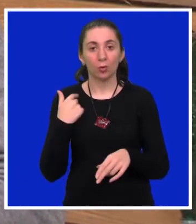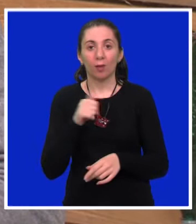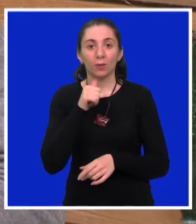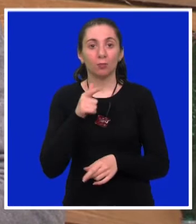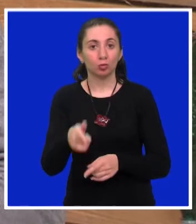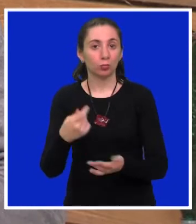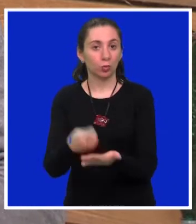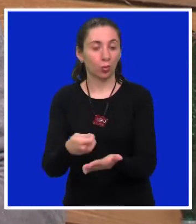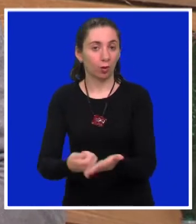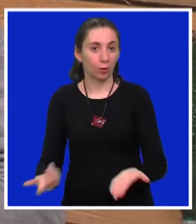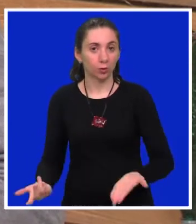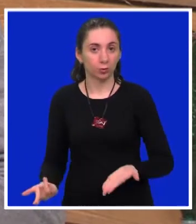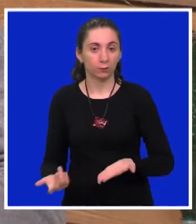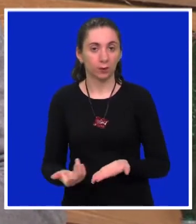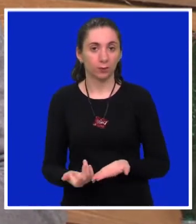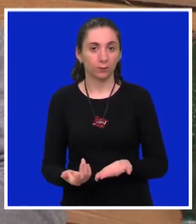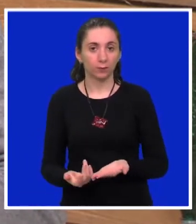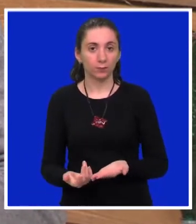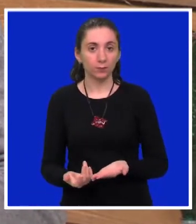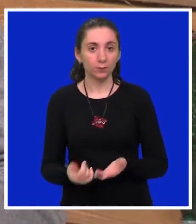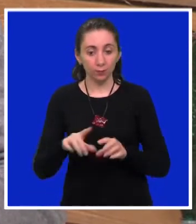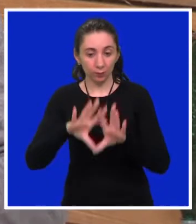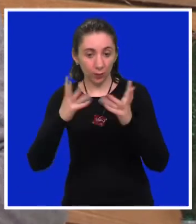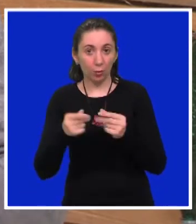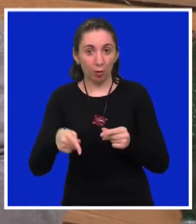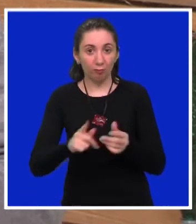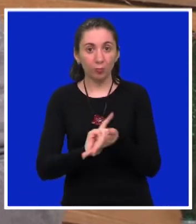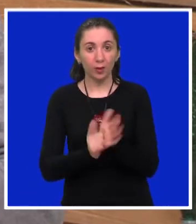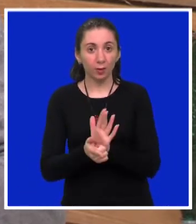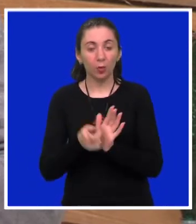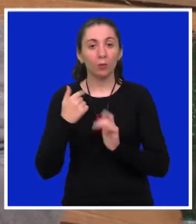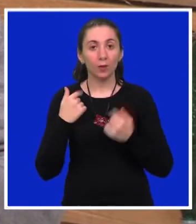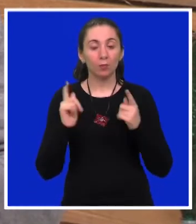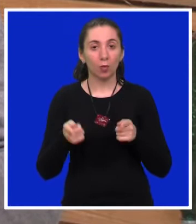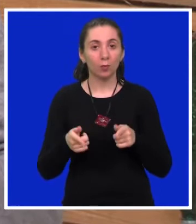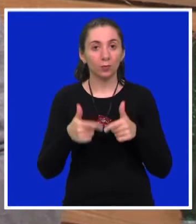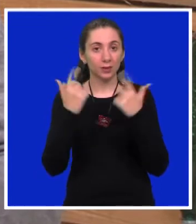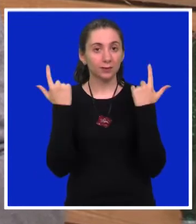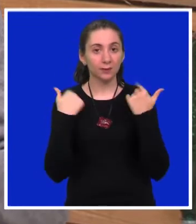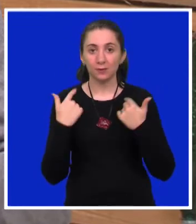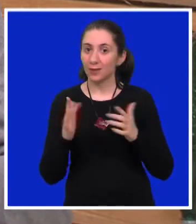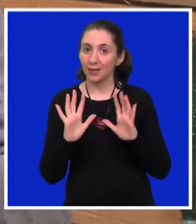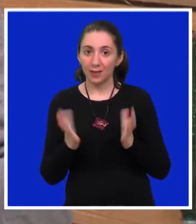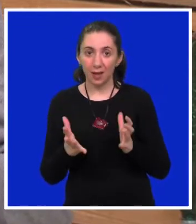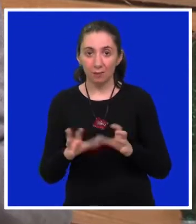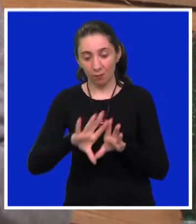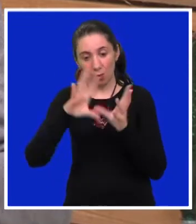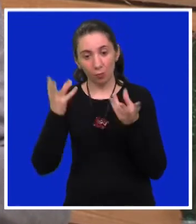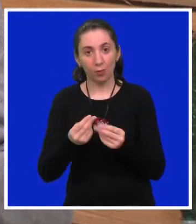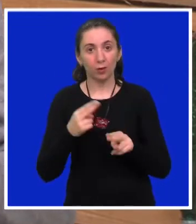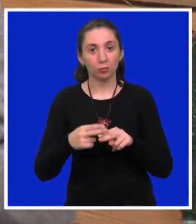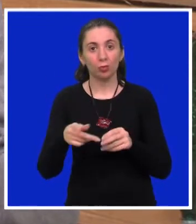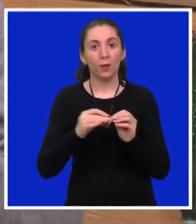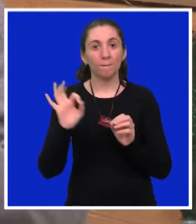biti ne možemo ni naplaćivati. Ali generalno u ovom trenutku mi moramo biti svjesni da nemamo